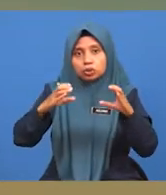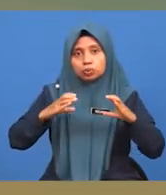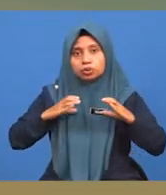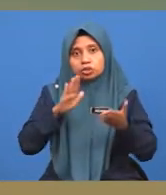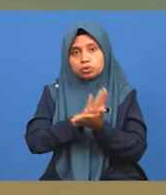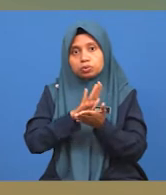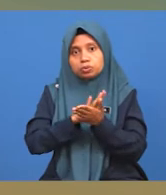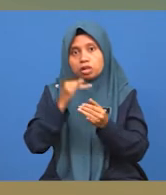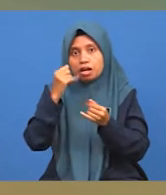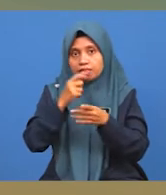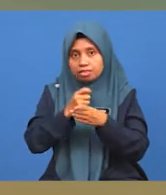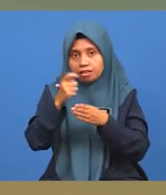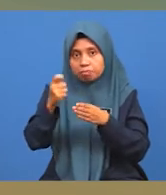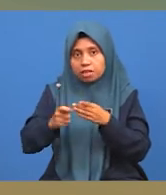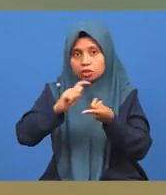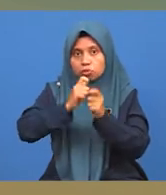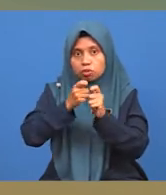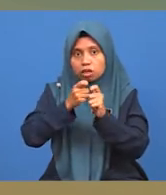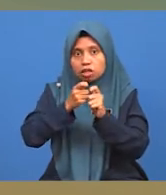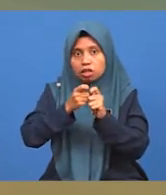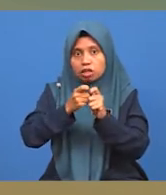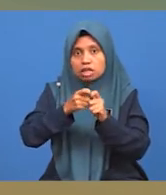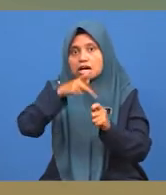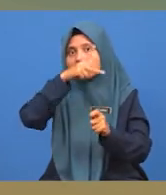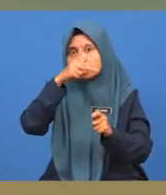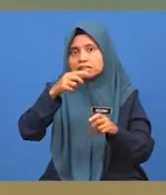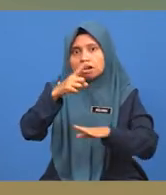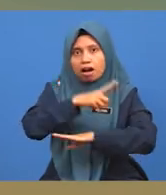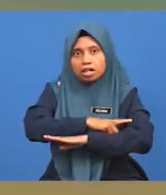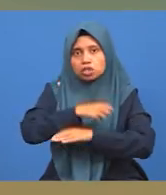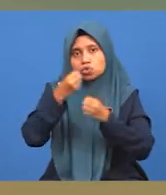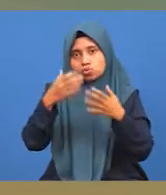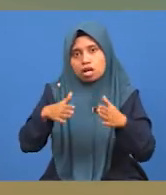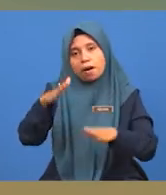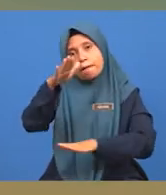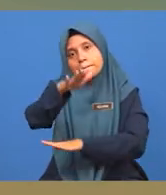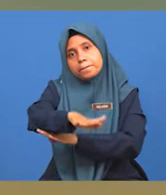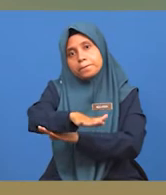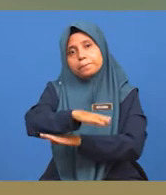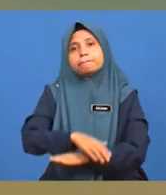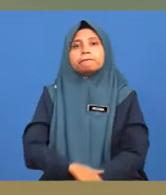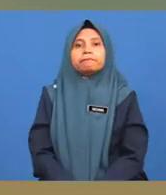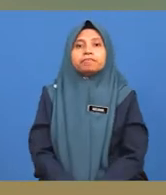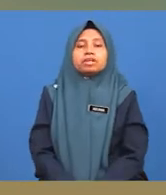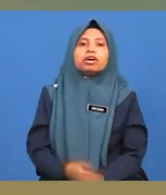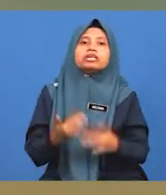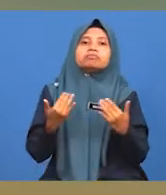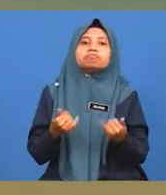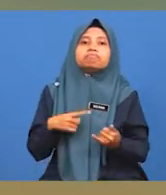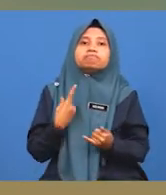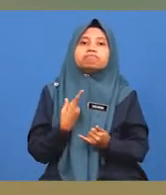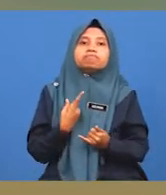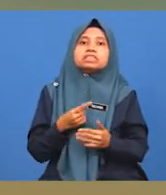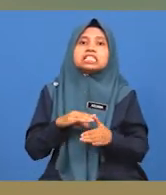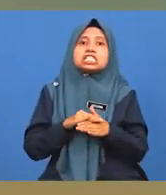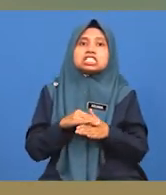sekolah tamat, ditukarkan kepada kerana hari sudah petang. Kini kita